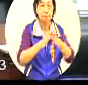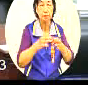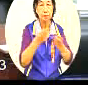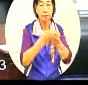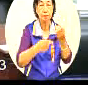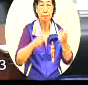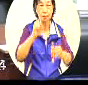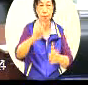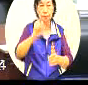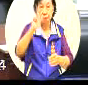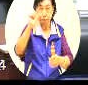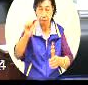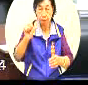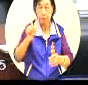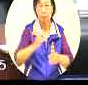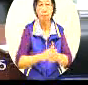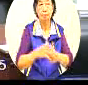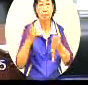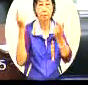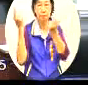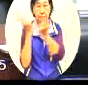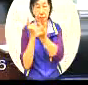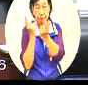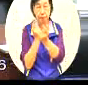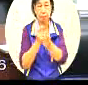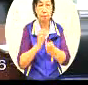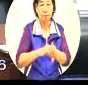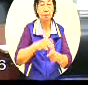是16处，但新北做的很好，是它大